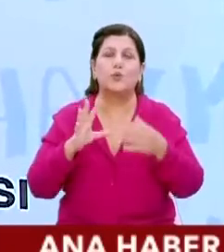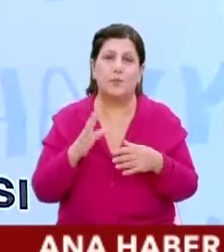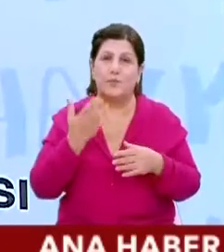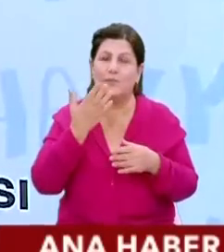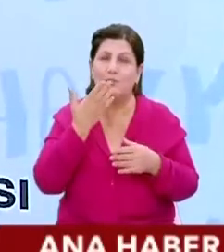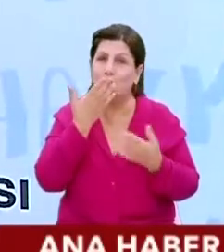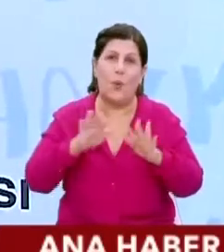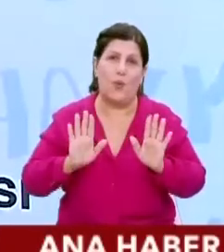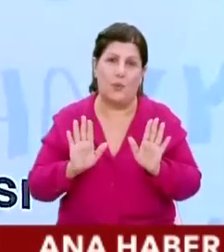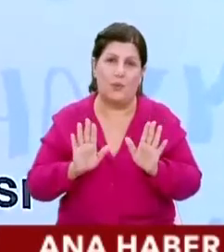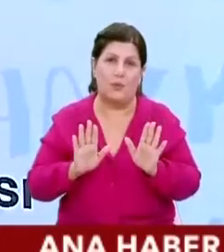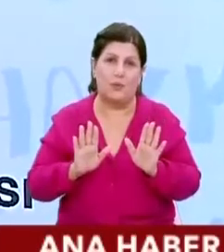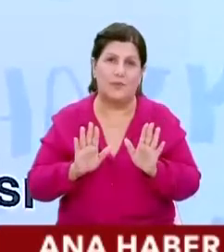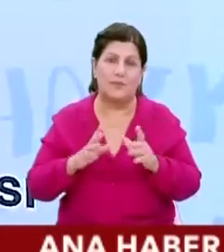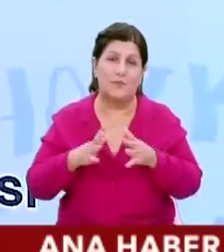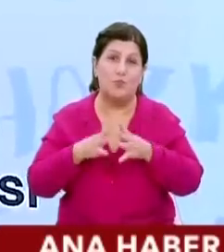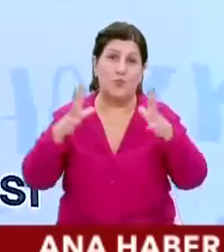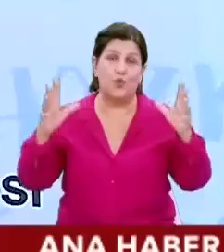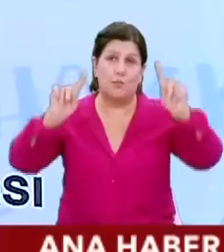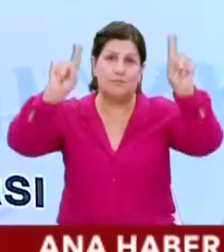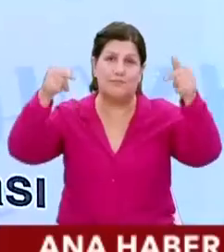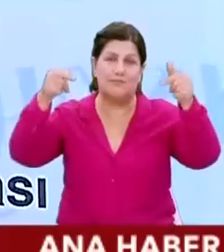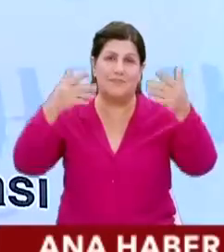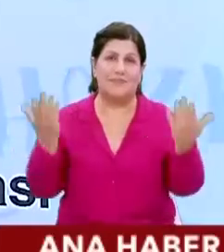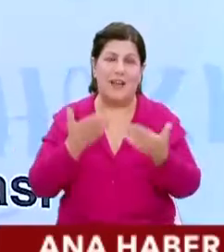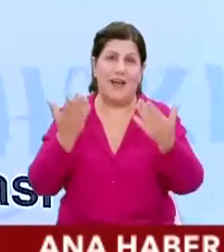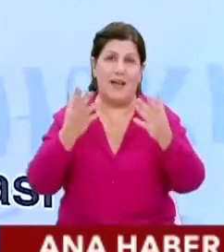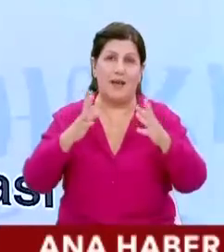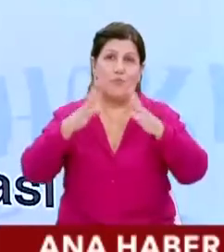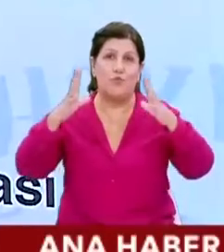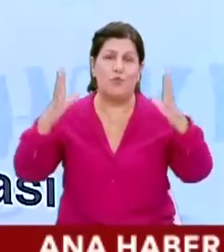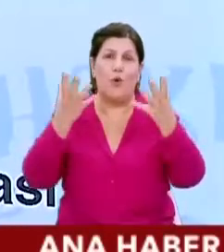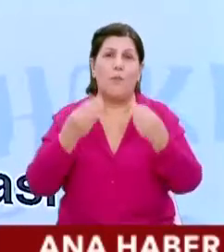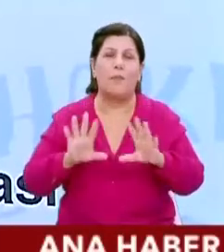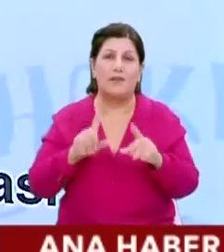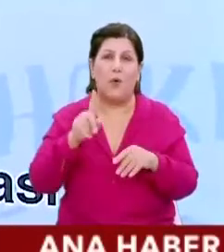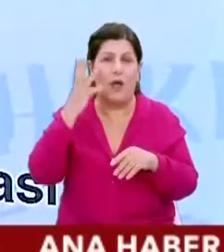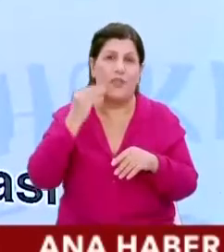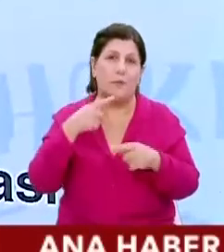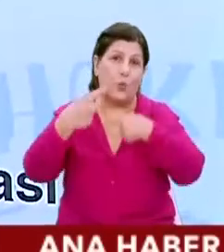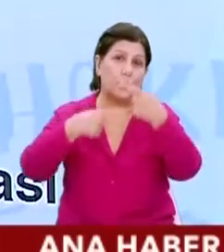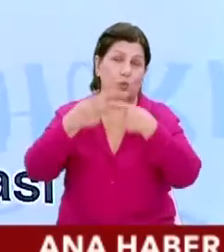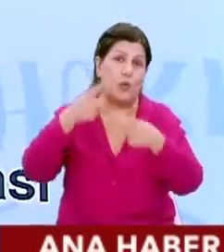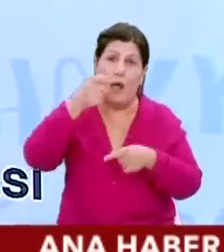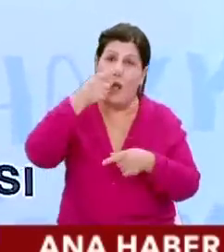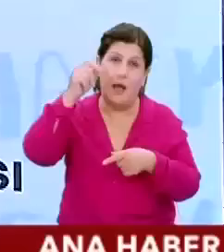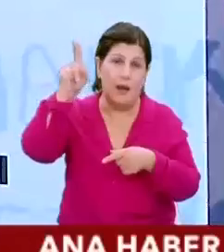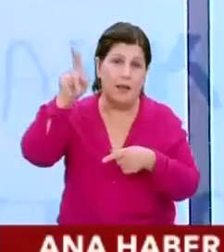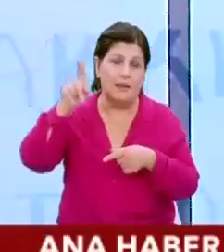görünmüyor geniş parantez daha da genişlememeli o anlamda deniyor Ankara'da